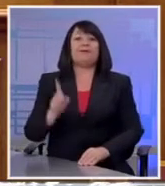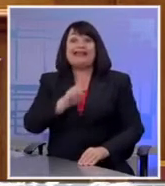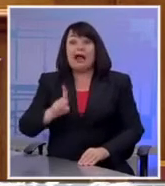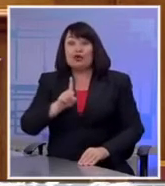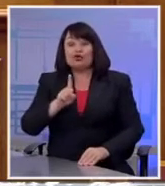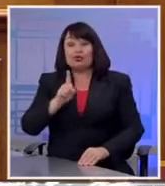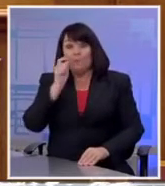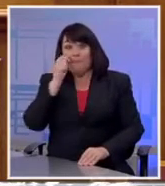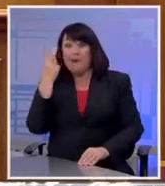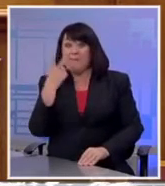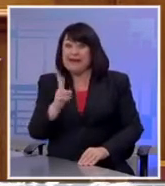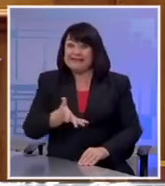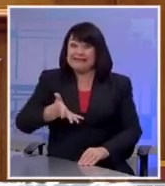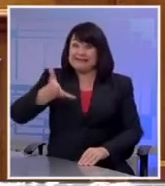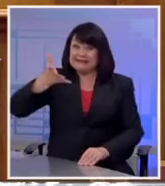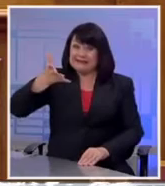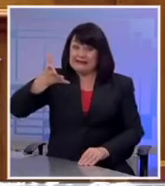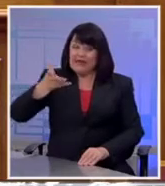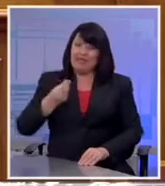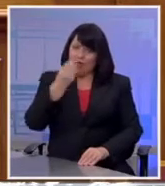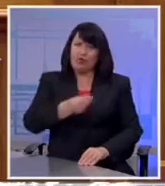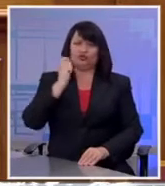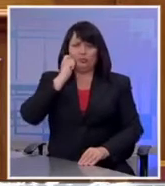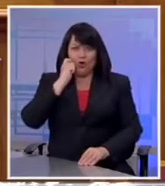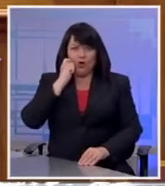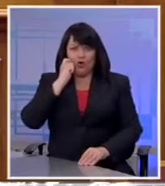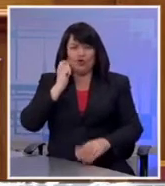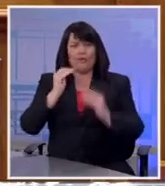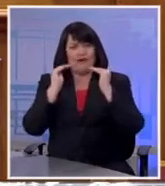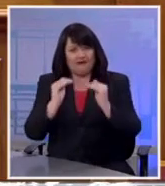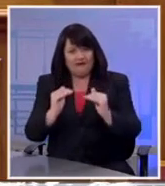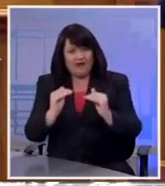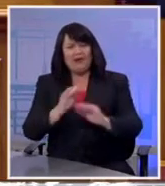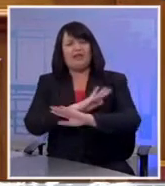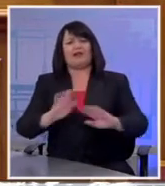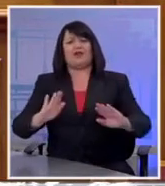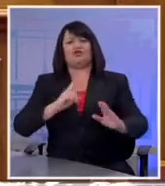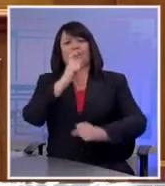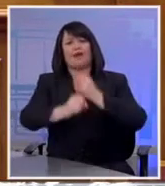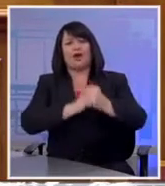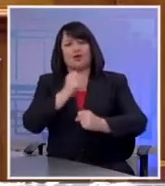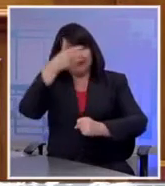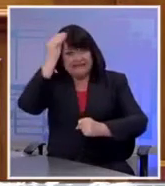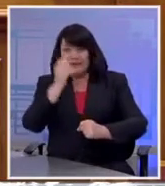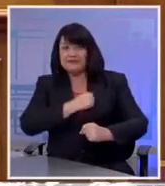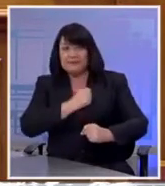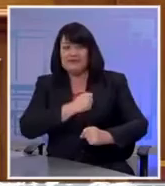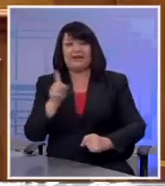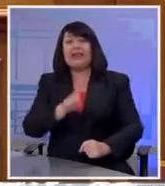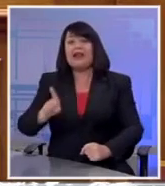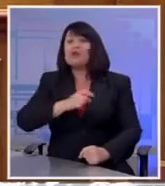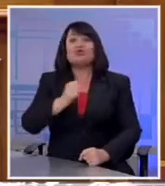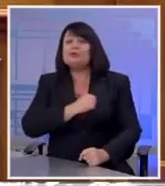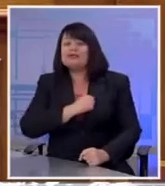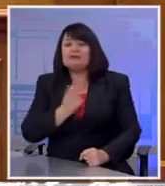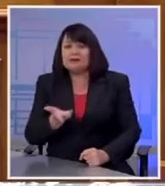πει να το δώσουμε και σε 10 χρόνια θα τελειώσουμε. Έχει την ίδια γνώμη ο ιός, έχει την ίδια γνώμη ο κύριος Τσίπρας, έχουν την ίδια γνώμη